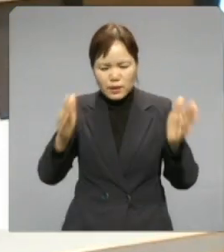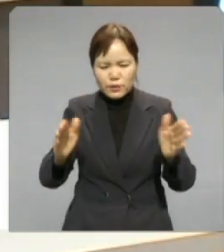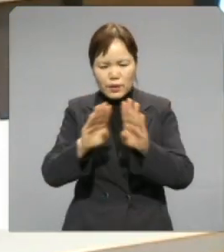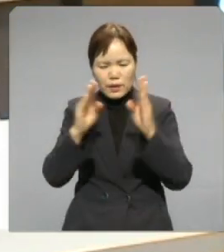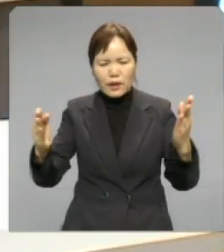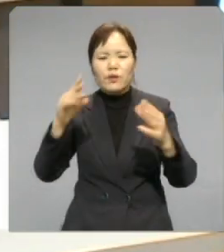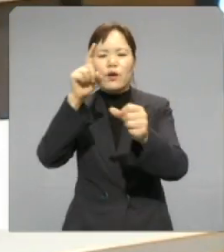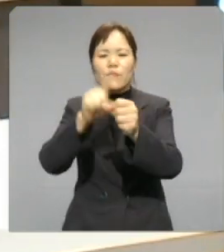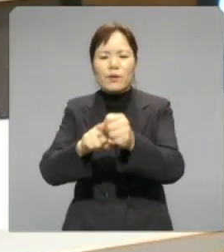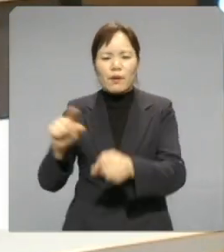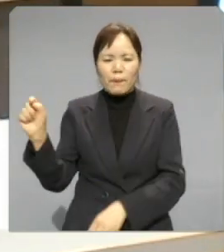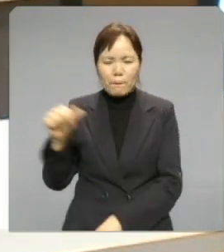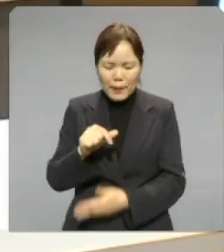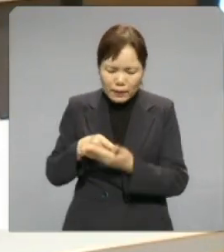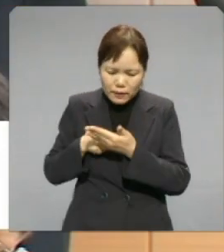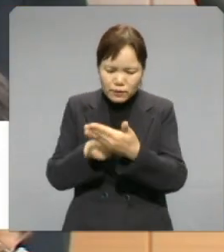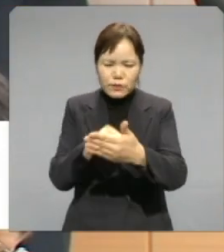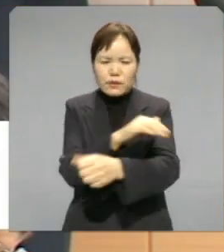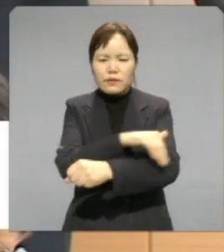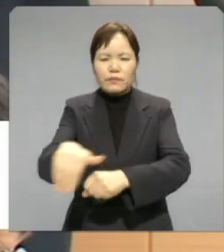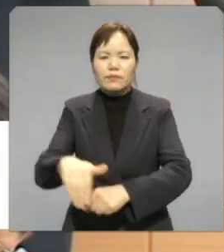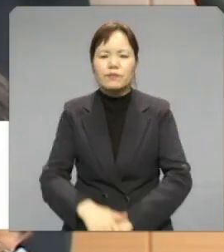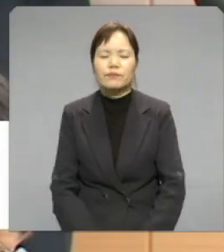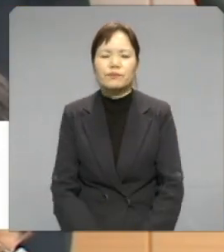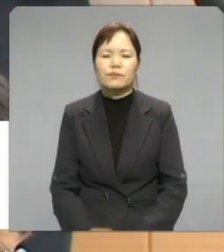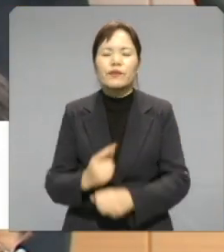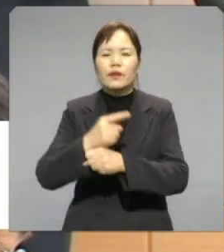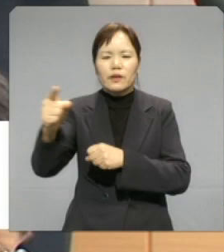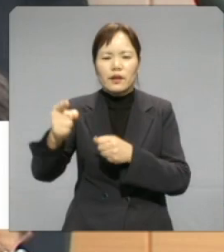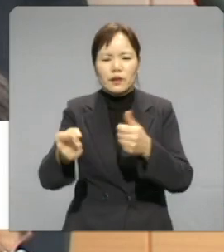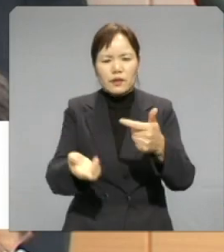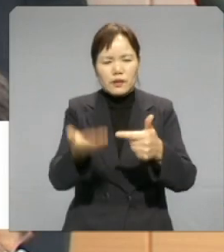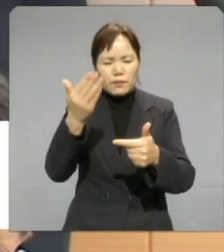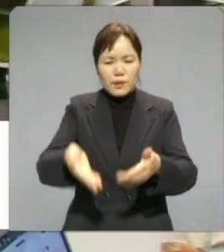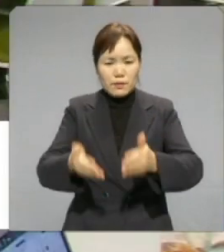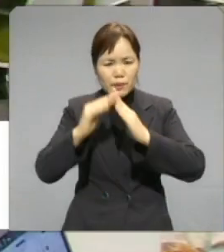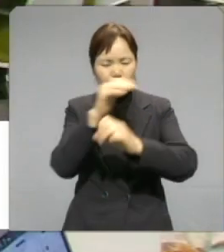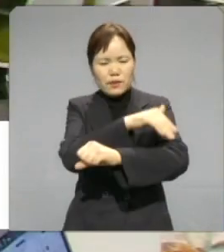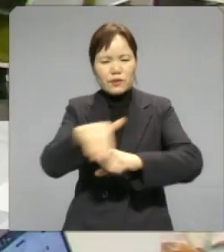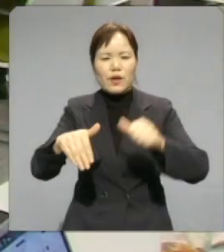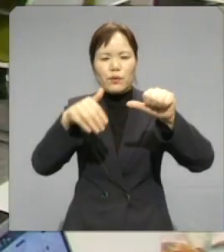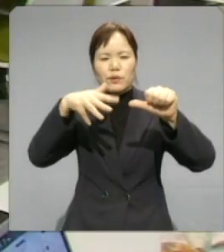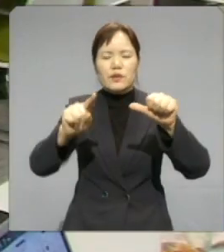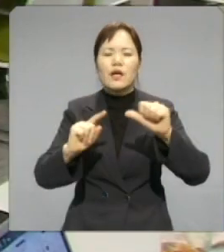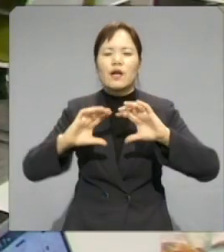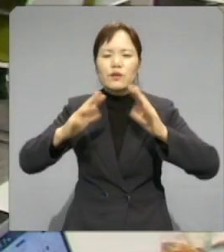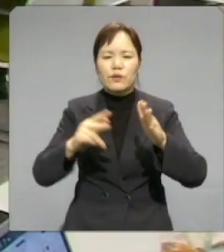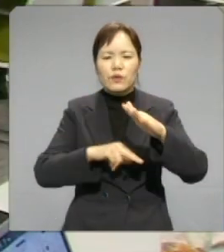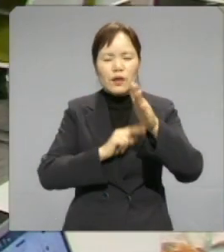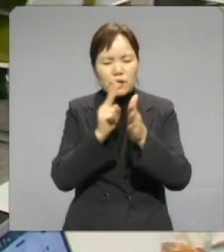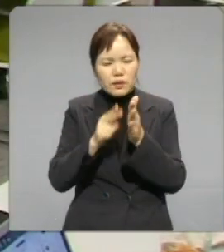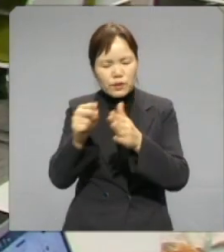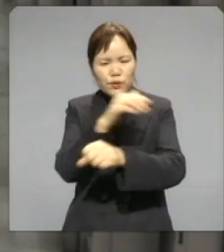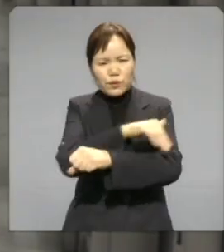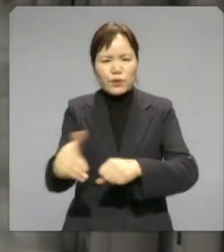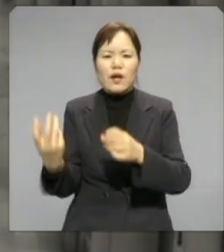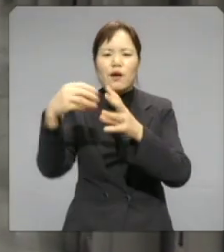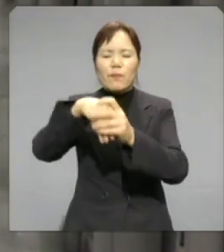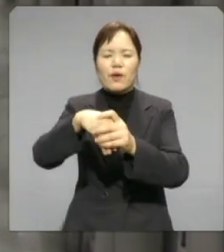개통을 목표로 신속하게 추진됩니다. 내년 상반기 수립 예정인 5차 국가철도망 계획에 우선